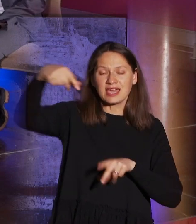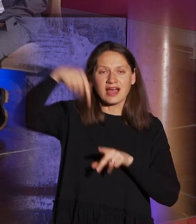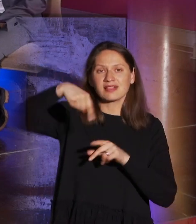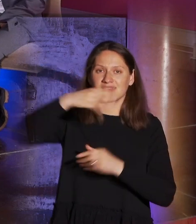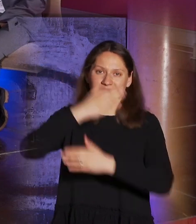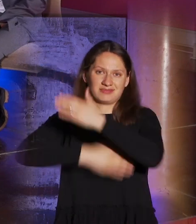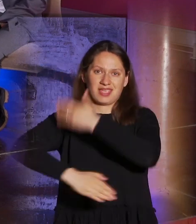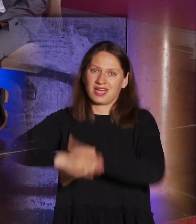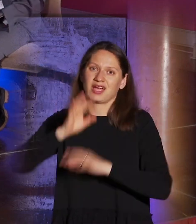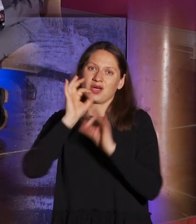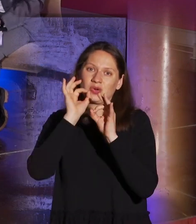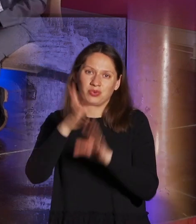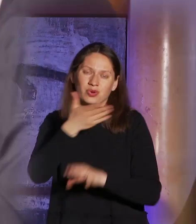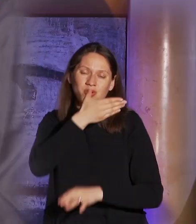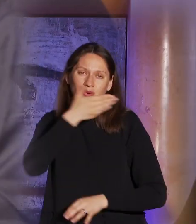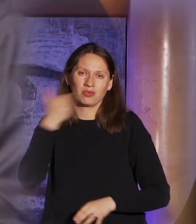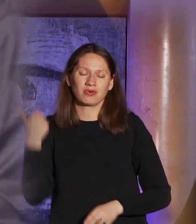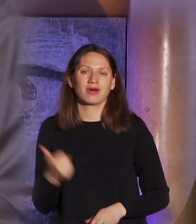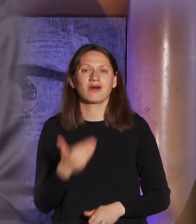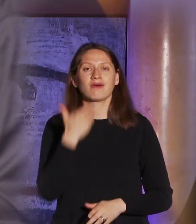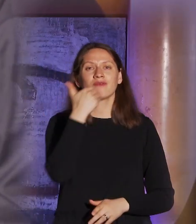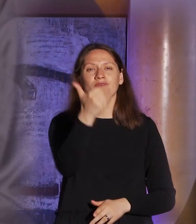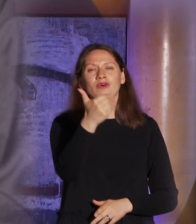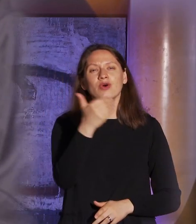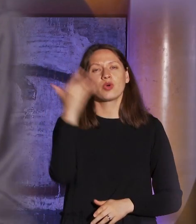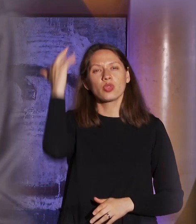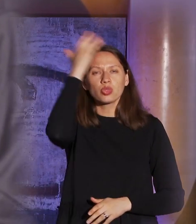užduoti klausimą, kas jūsų akimis yra negalia.